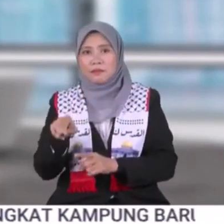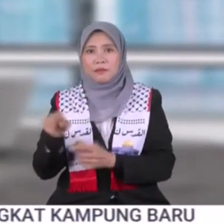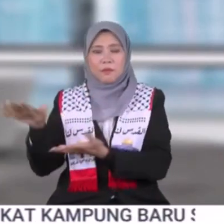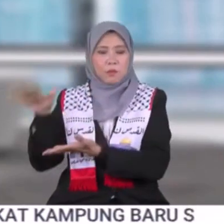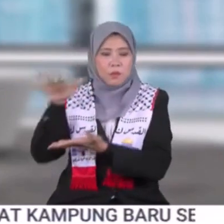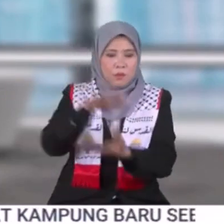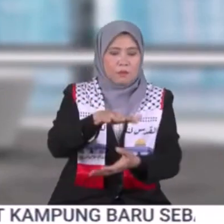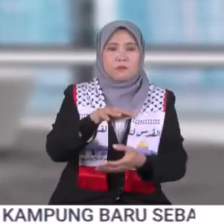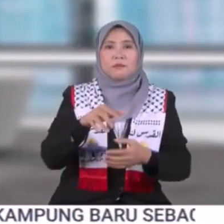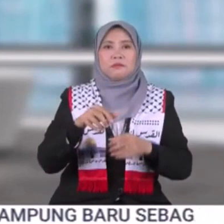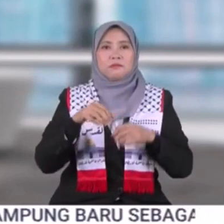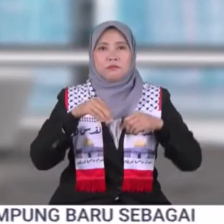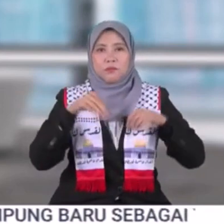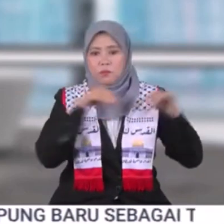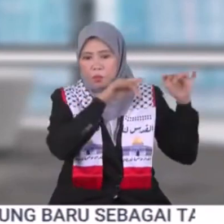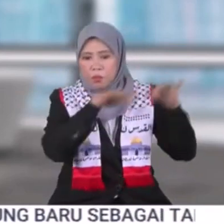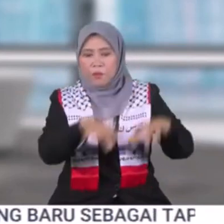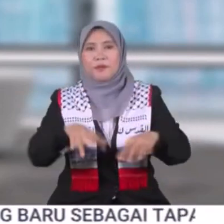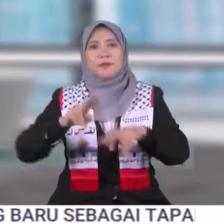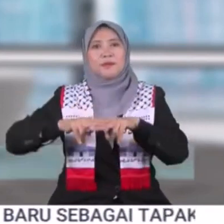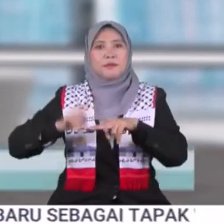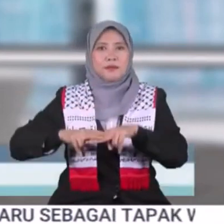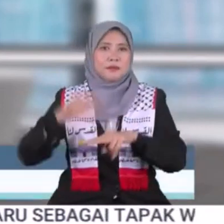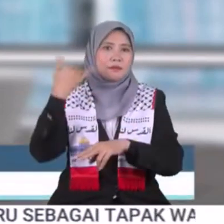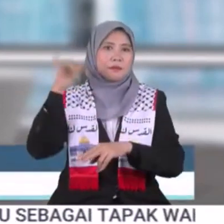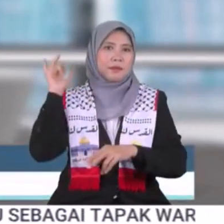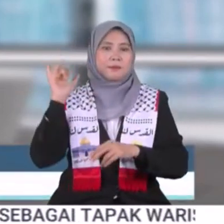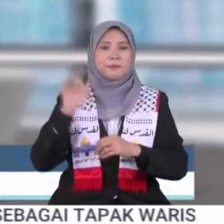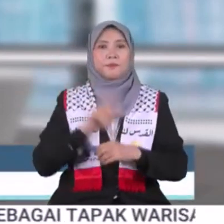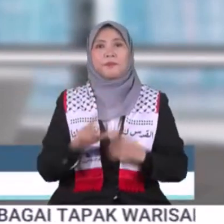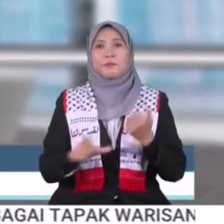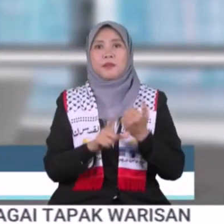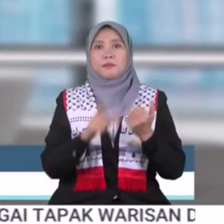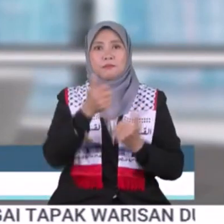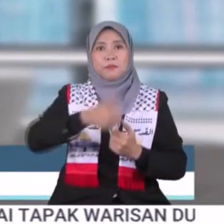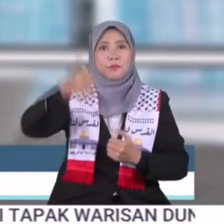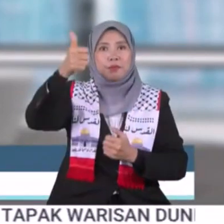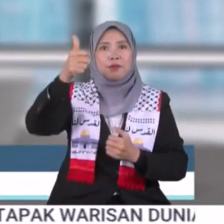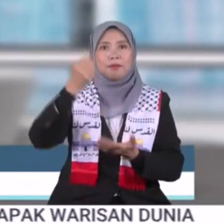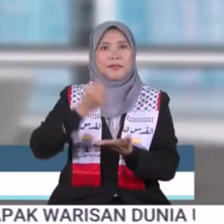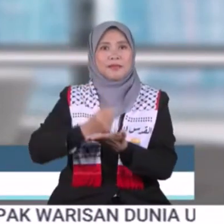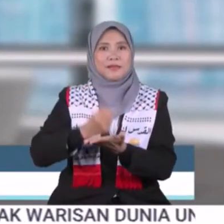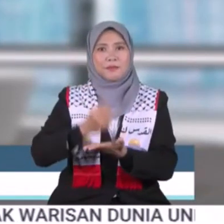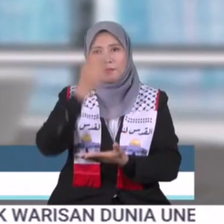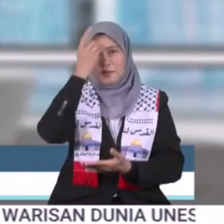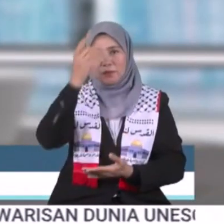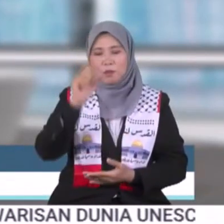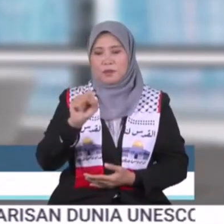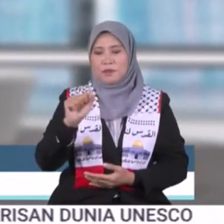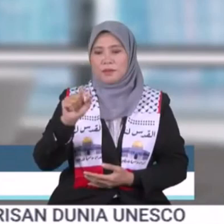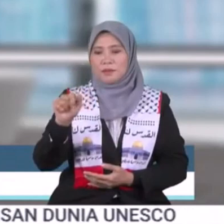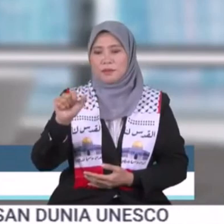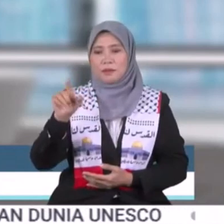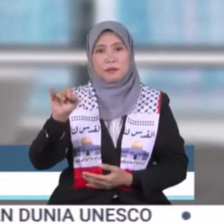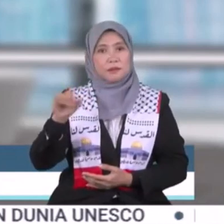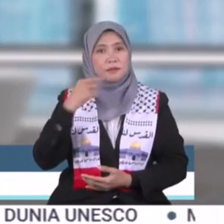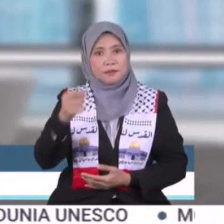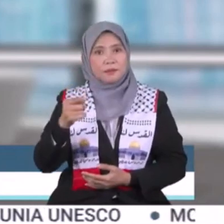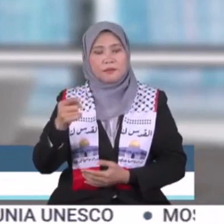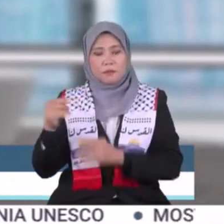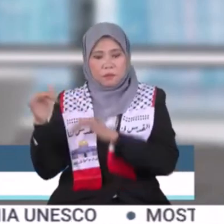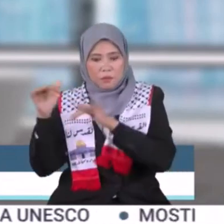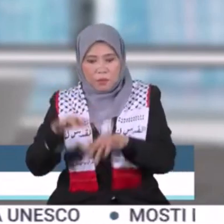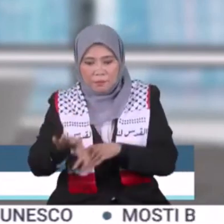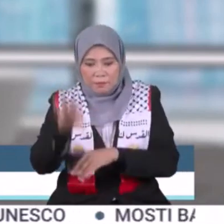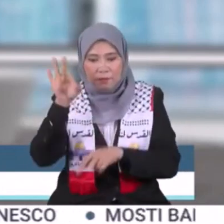di sebuah gudang di Klang semalam timbalan ketua pengarah kastam penguatkuasaan dan pematuhan datuk Sazali Mohamad berkata hasil sebuan